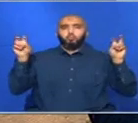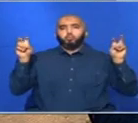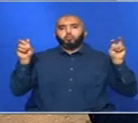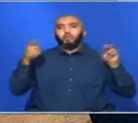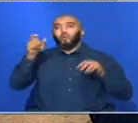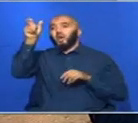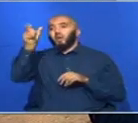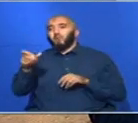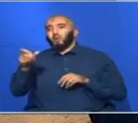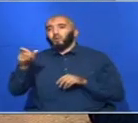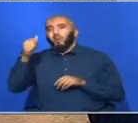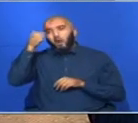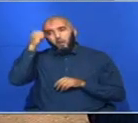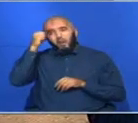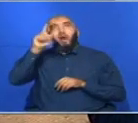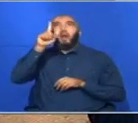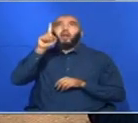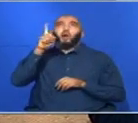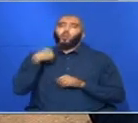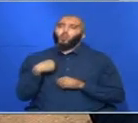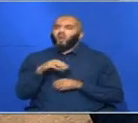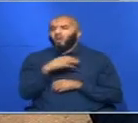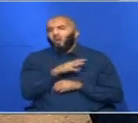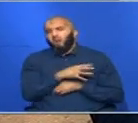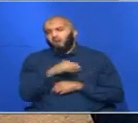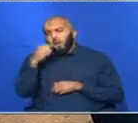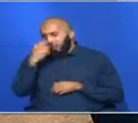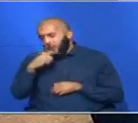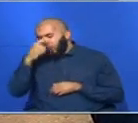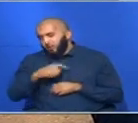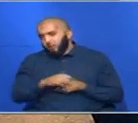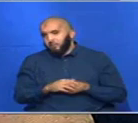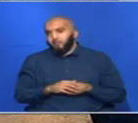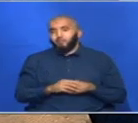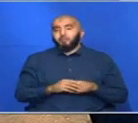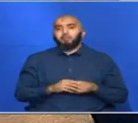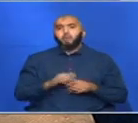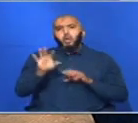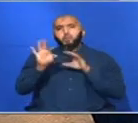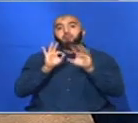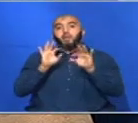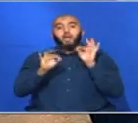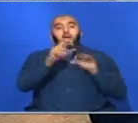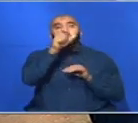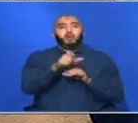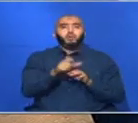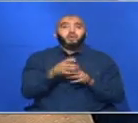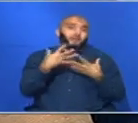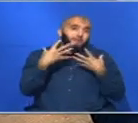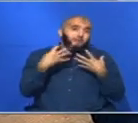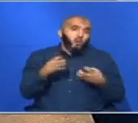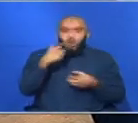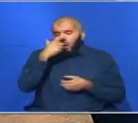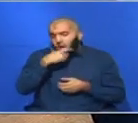يشعر بقسوه القلب ويتمنى لو تفيضوا عينه ذكرا وشكرا لله سبحانه وتعالى